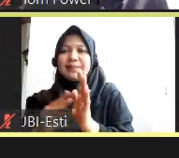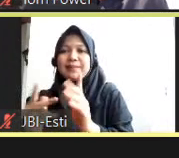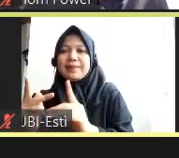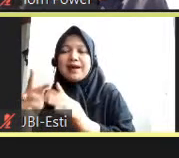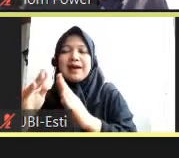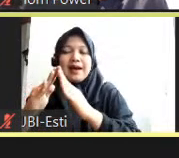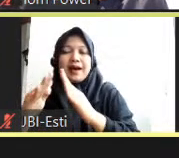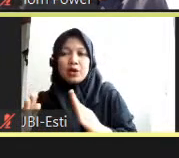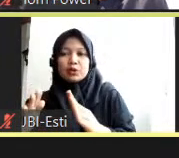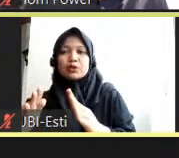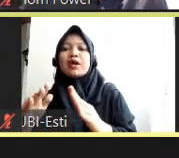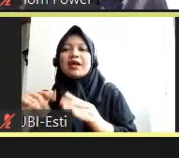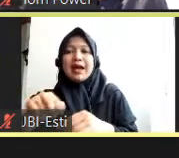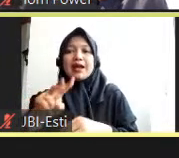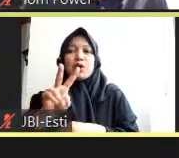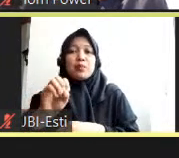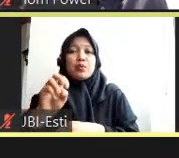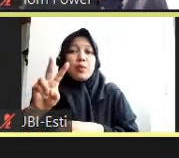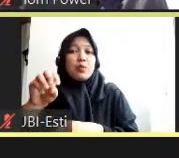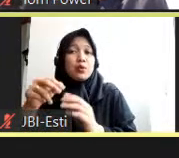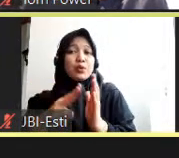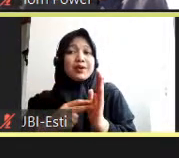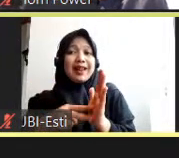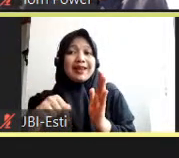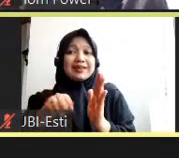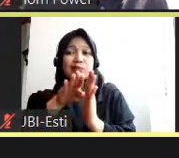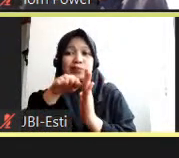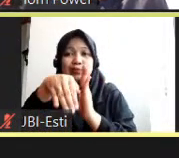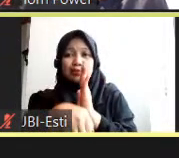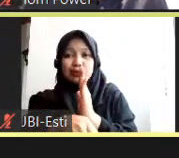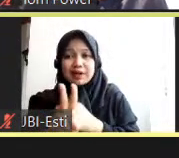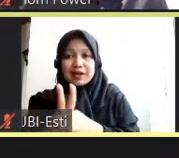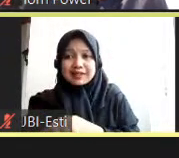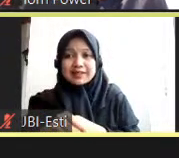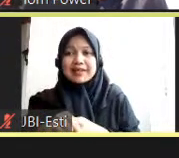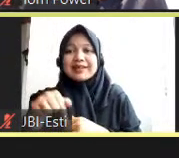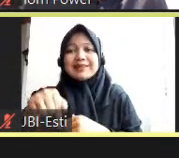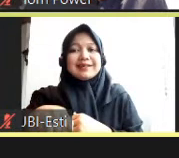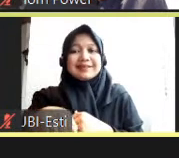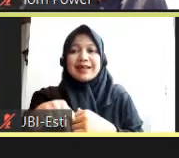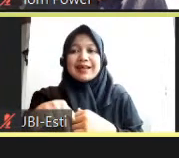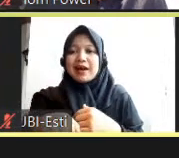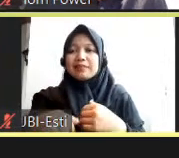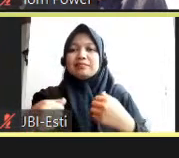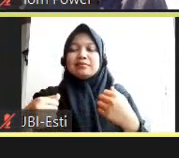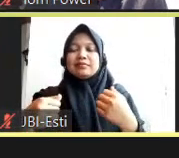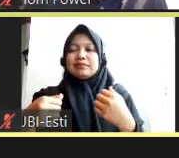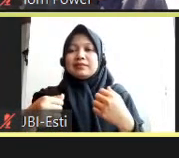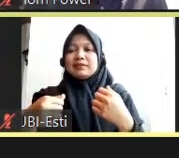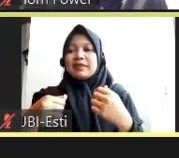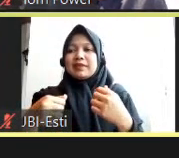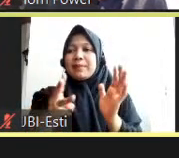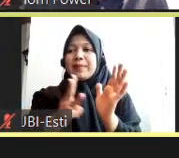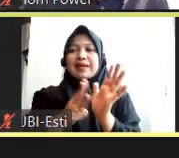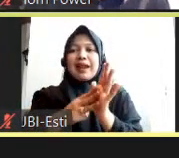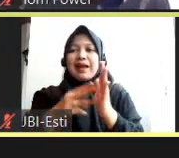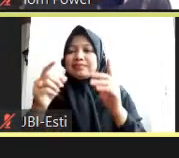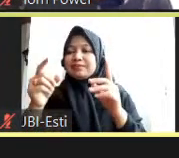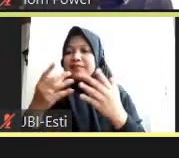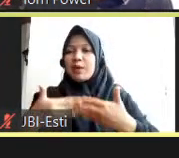2020, dan menjelaskan bahwa kita memiliki tantangan yang cukup berat dalam persoalan demokrasi.